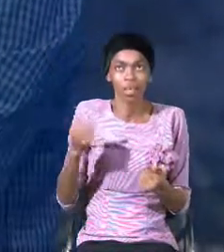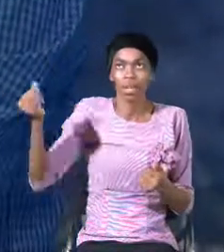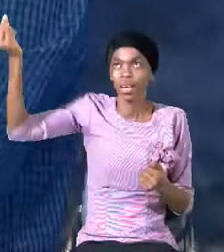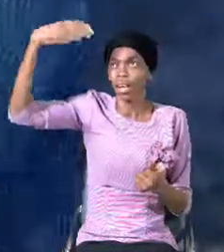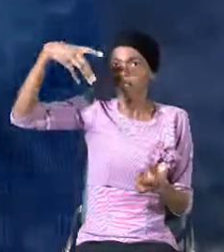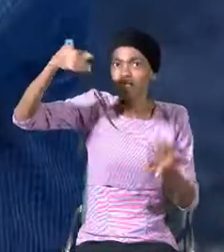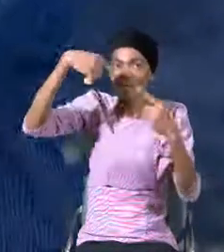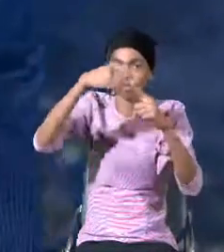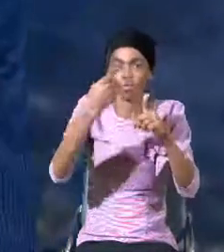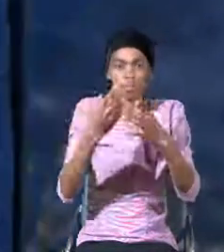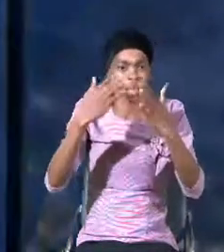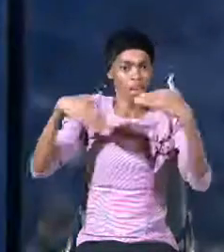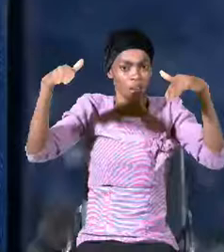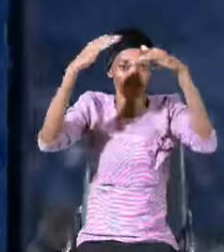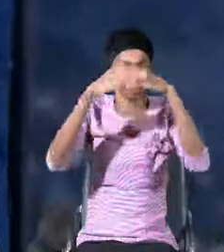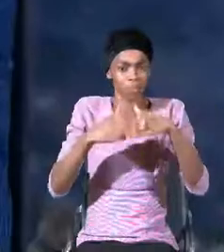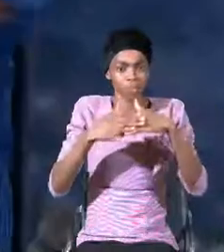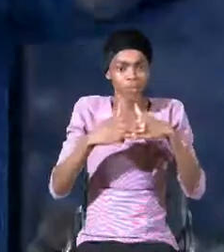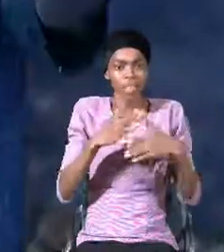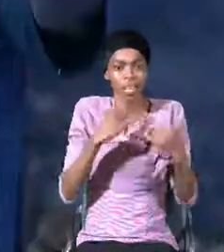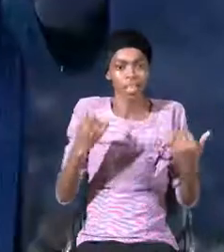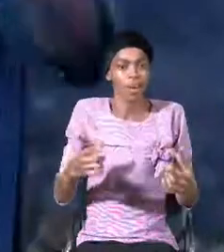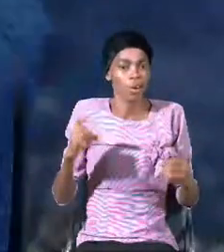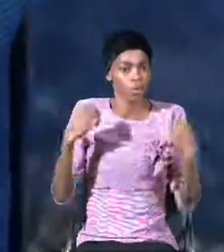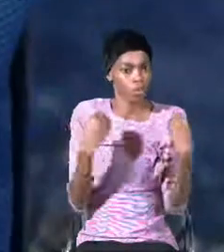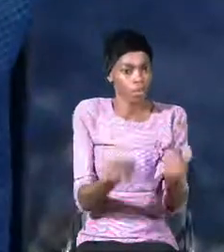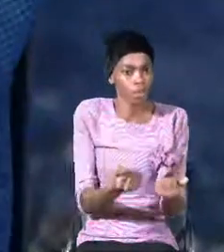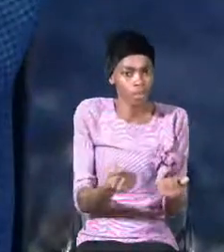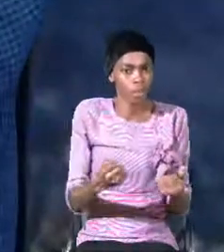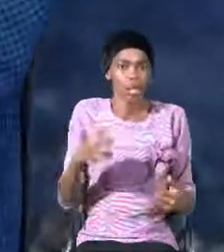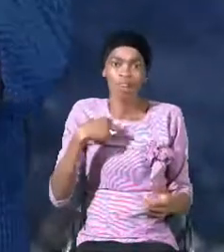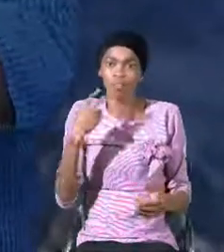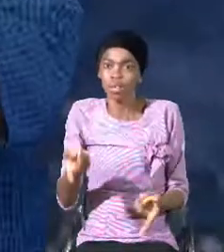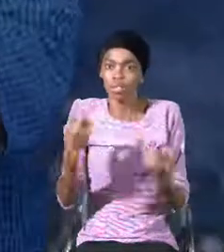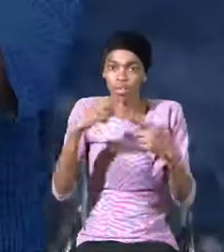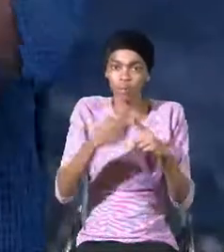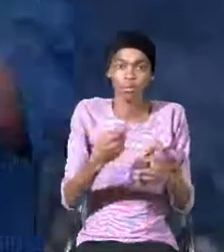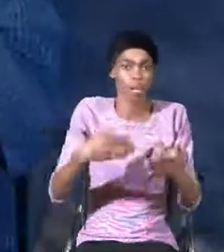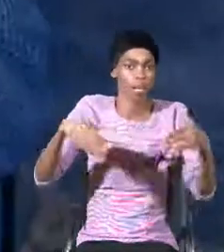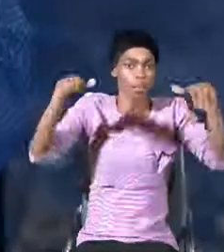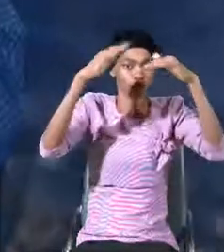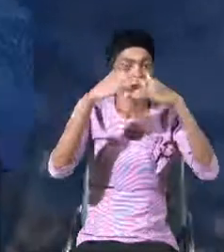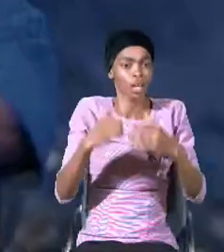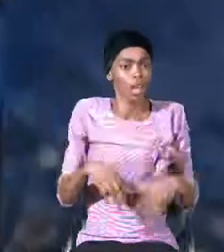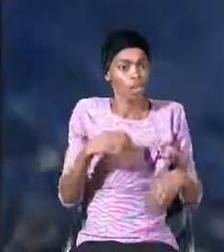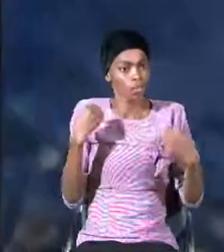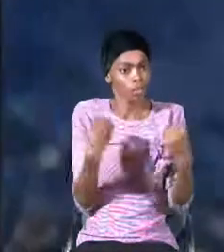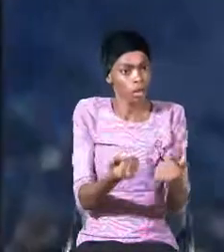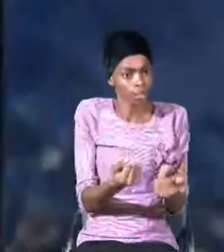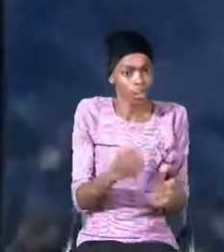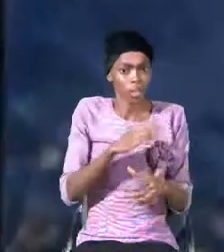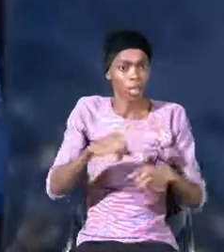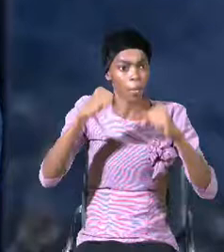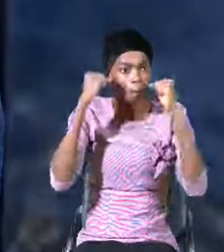fait entendre du ciel. Tout d'un coup, la puissance qui brise tout joug, la puissance qui peut